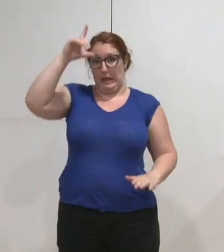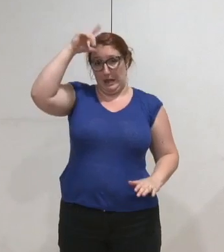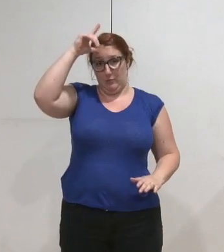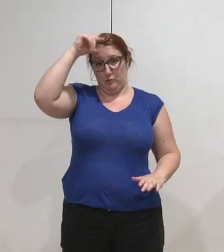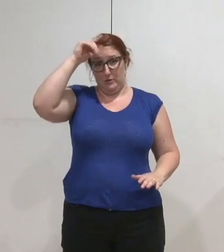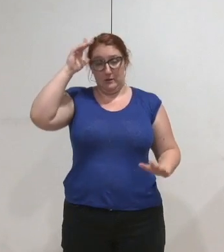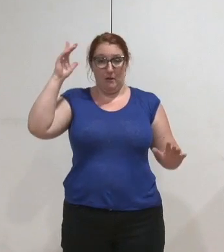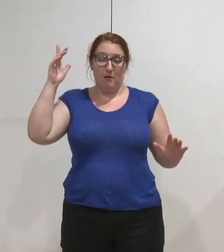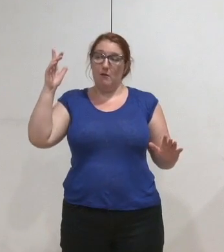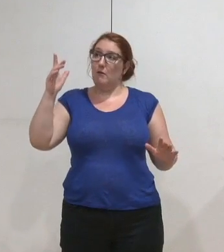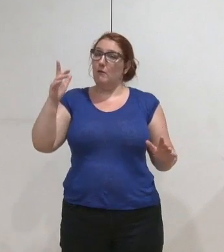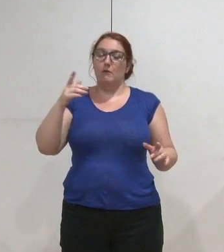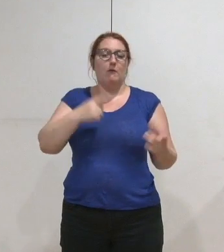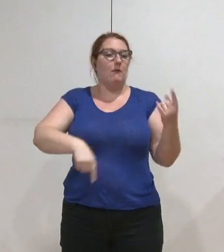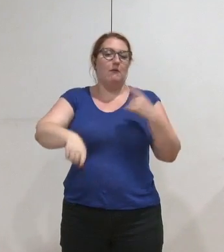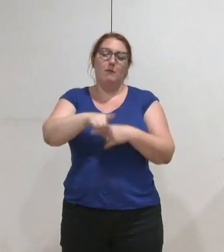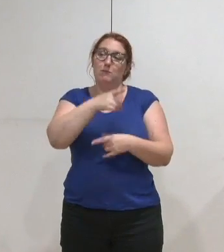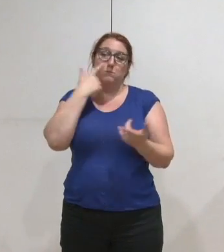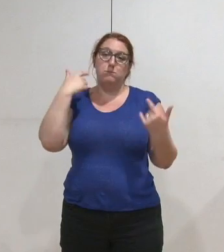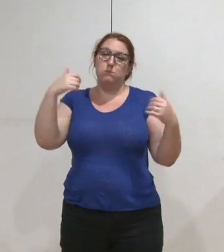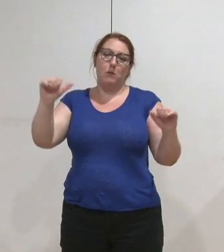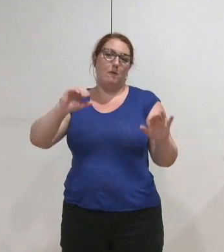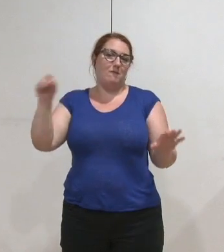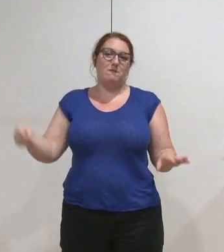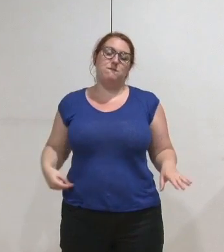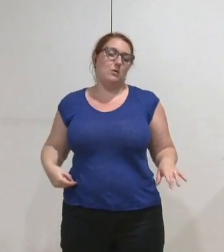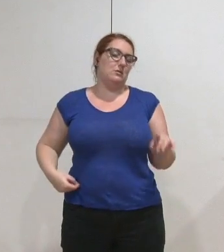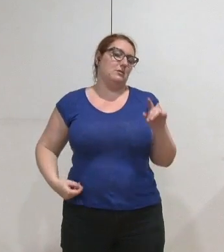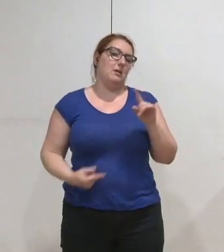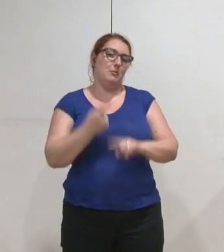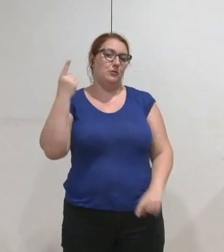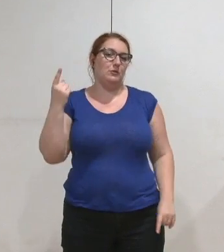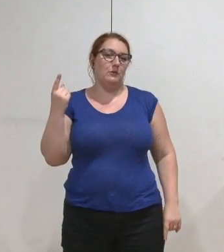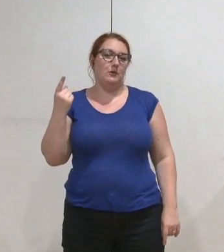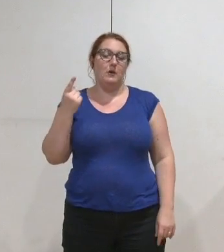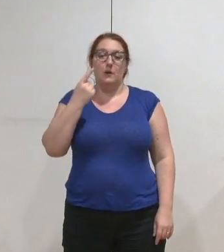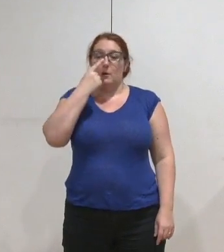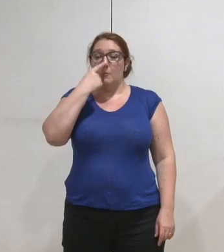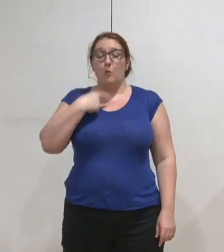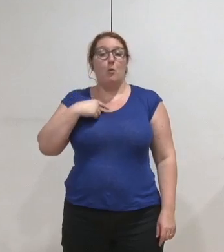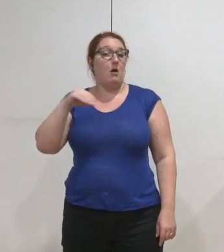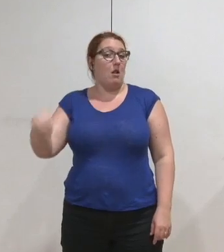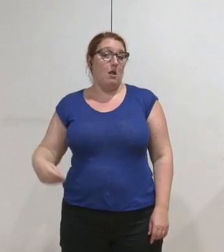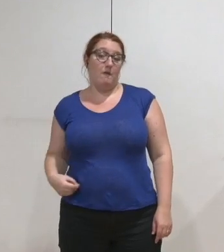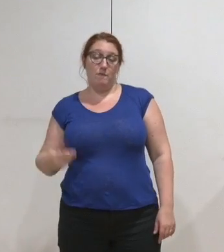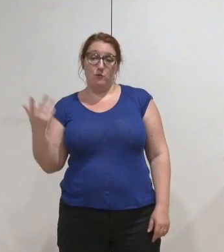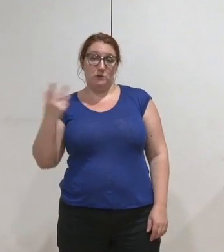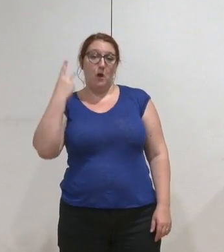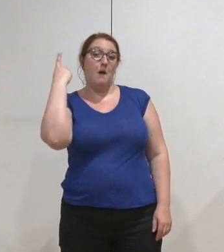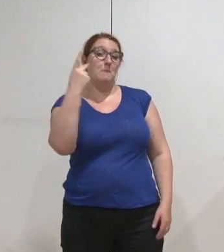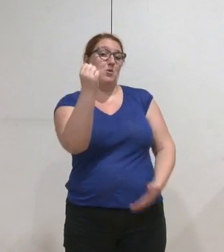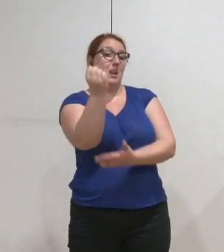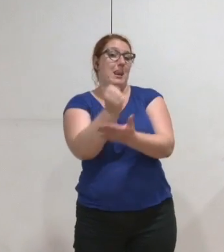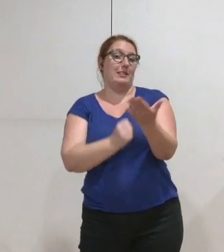périphérique en tous les cas pour ce qui me concerne je considère que c'est cette lettre que vous avez signé